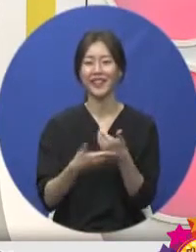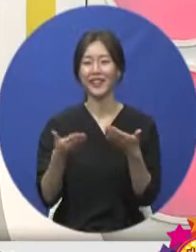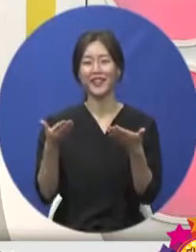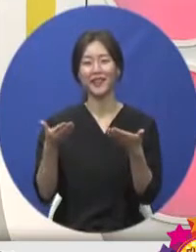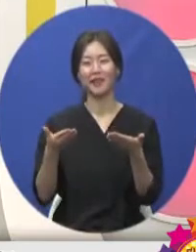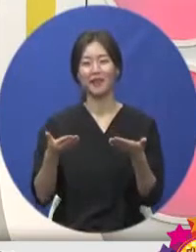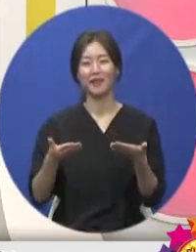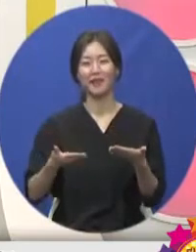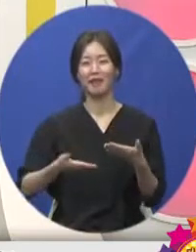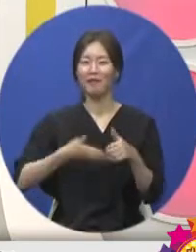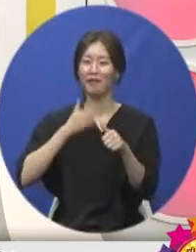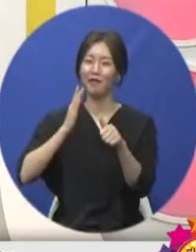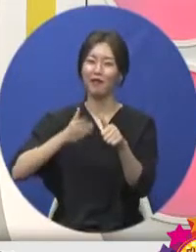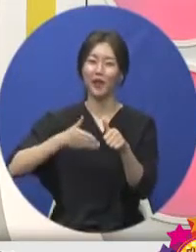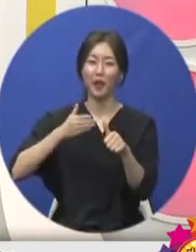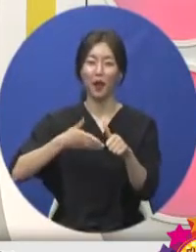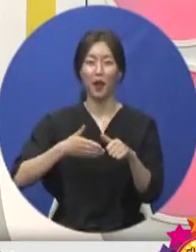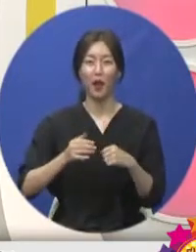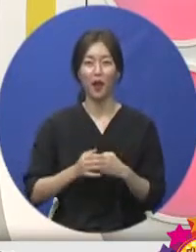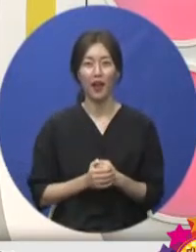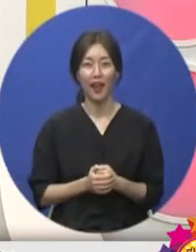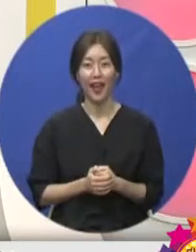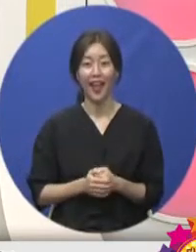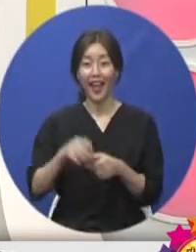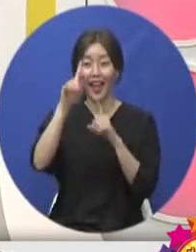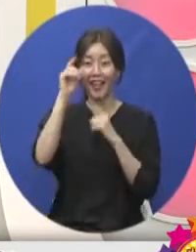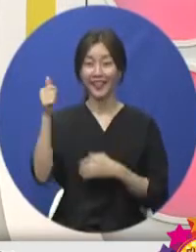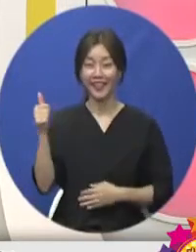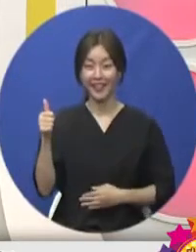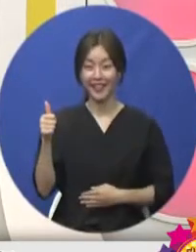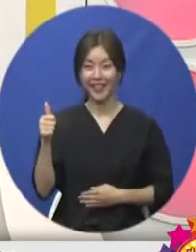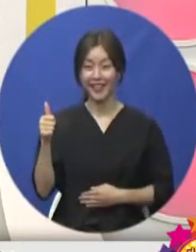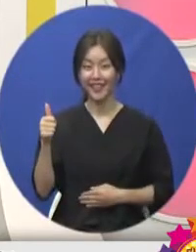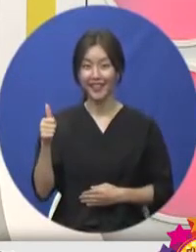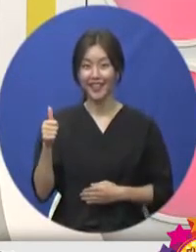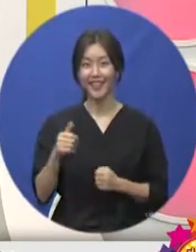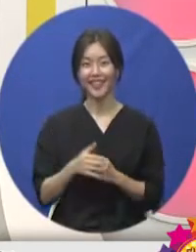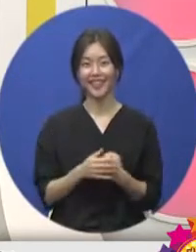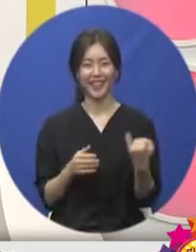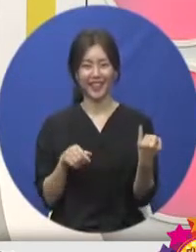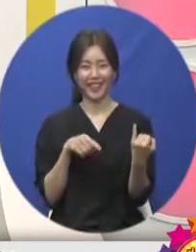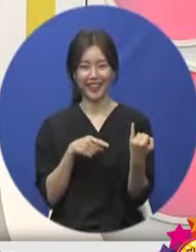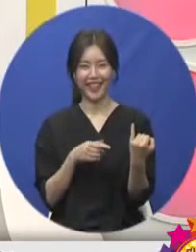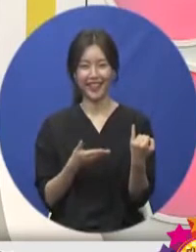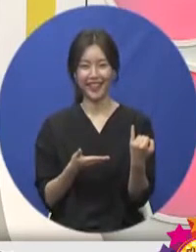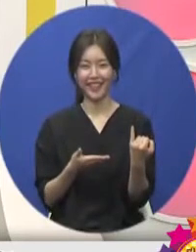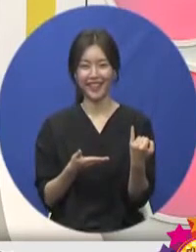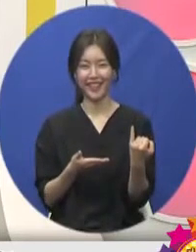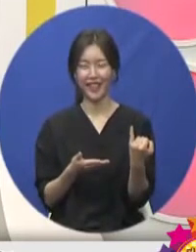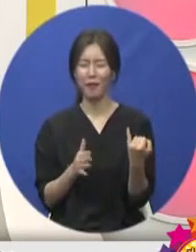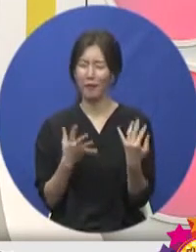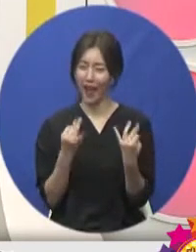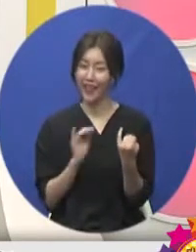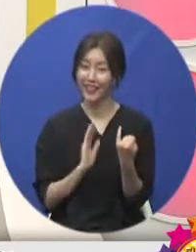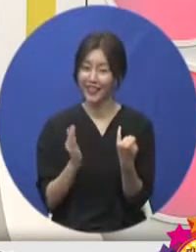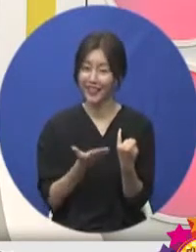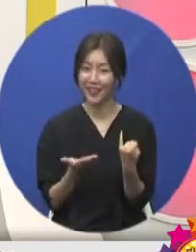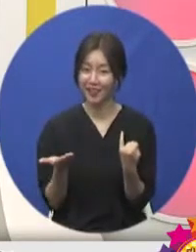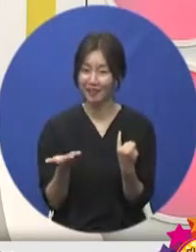지켜주세요. 이 사람을 지켜주세요. 야. 어떡해. 이부영 씨, 예. 우리 여정희 씨, 네. 말 지켜주세요.